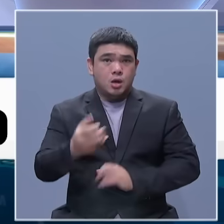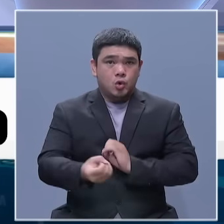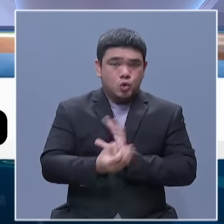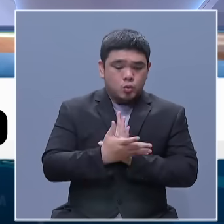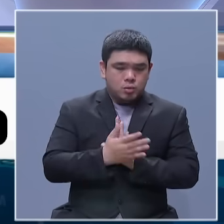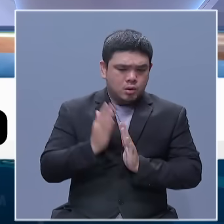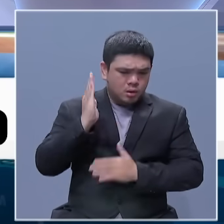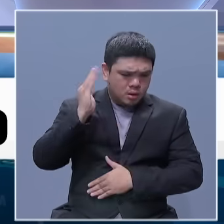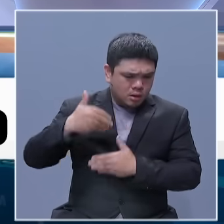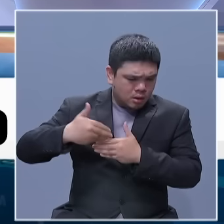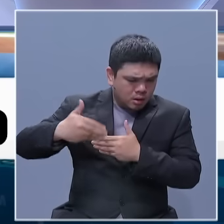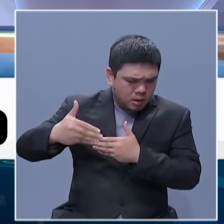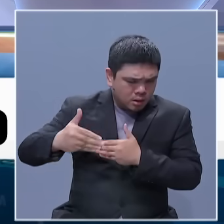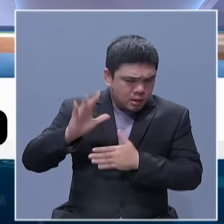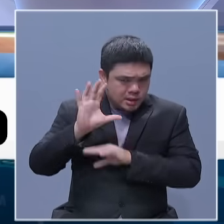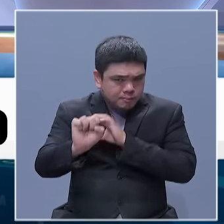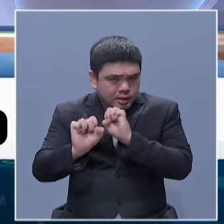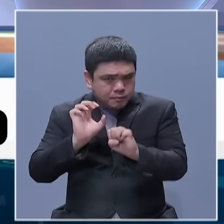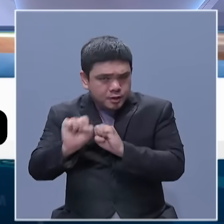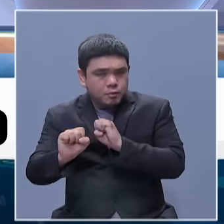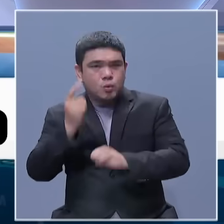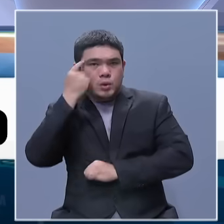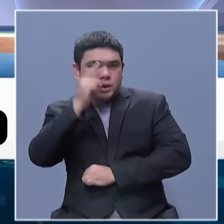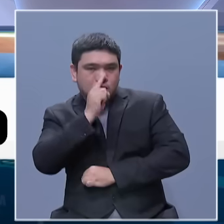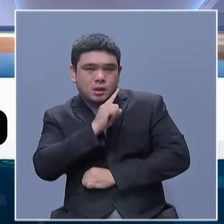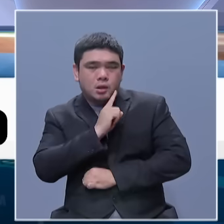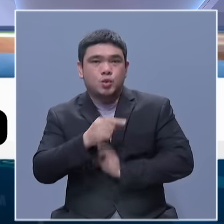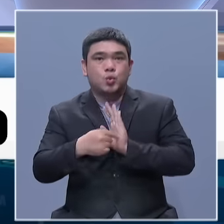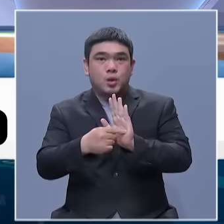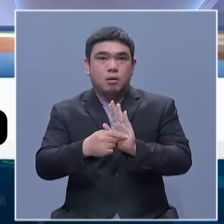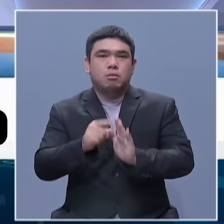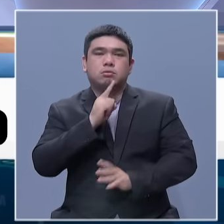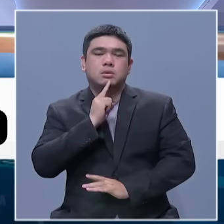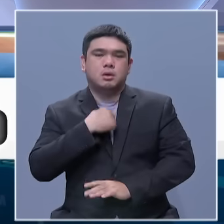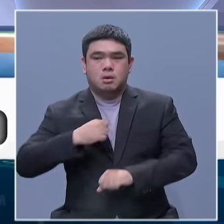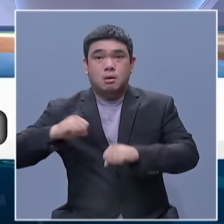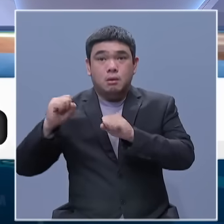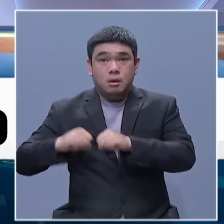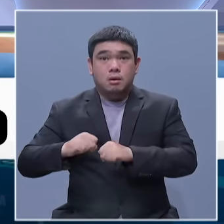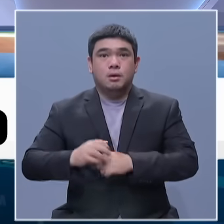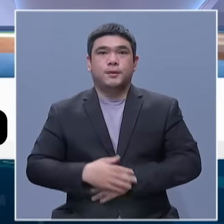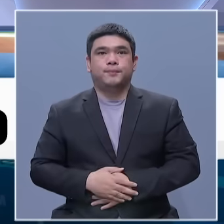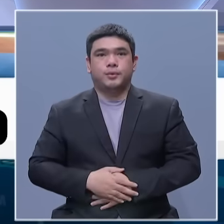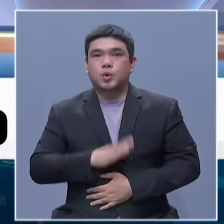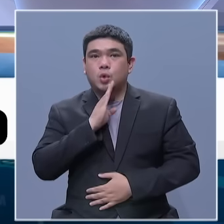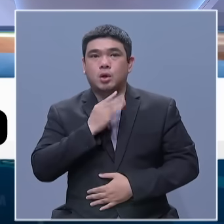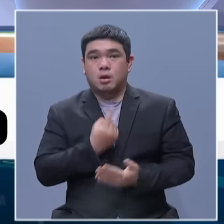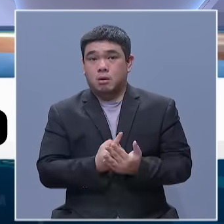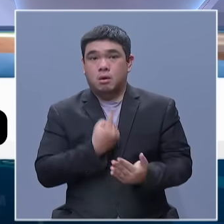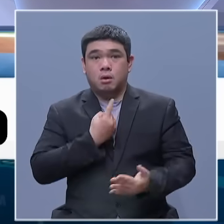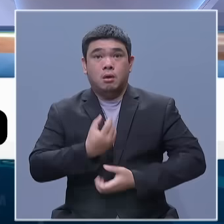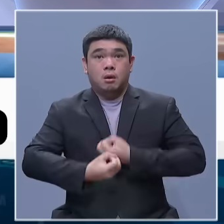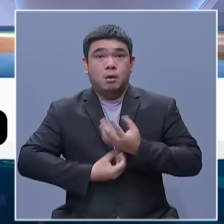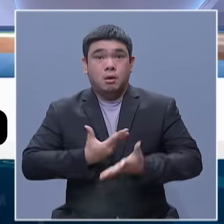หลังจากนี้ทำอะไรก็จะถูกจับจ้องโดยตลอดโดยเฉพาะอย่างกรณีนี้เนี่ยที่มติพรรคออกมาเป็นอย่างนี้หนึ่งในคนที่ออกมาแสดงความ